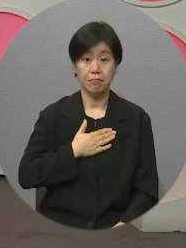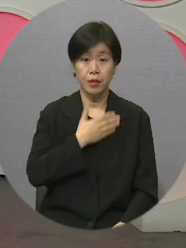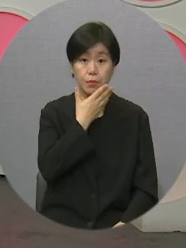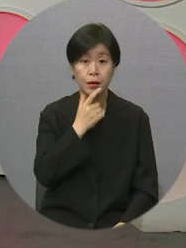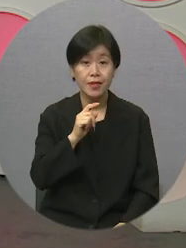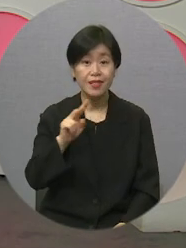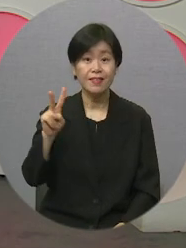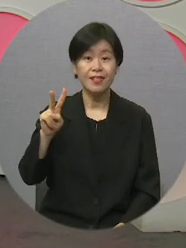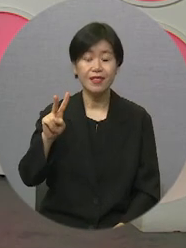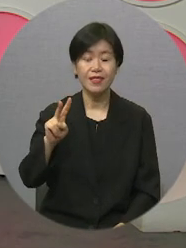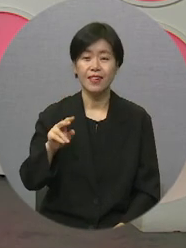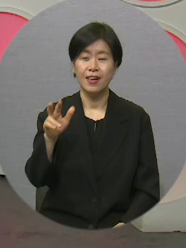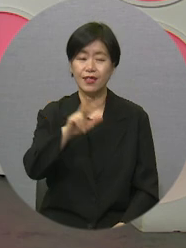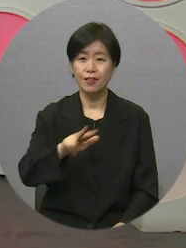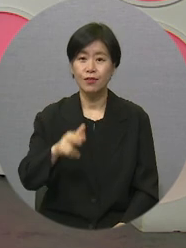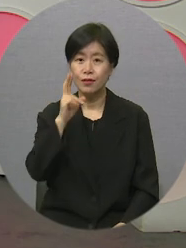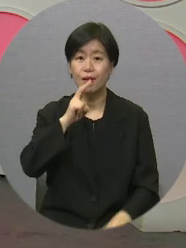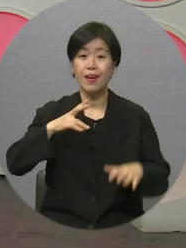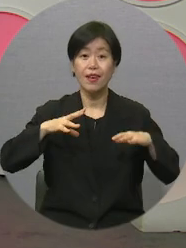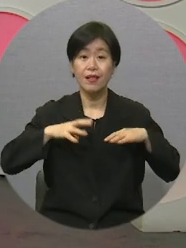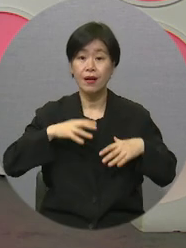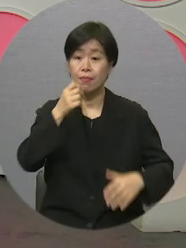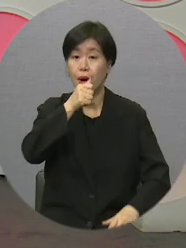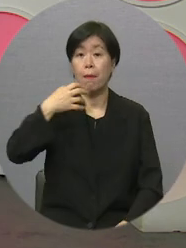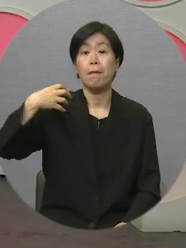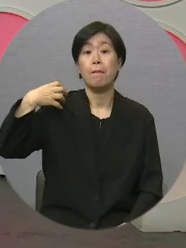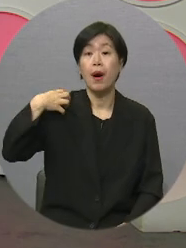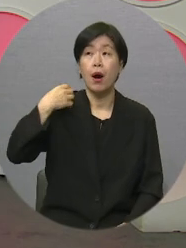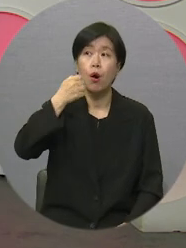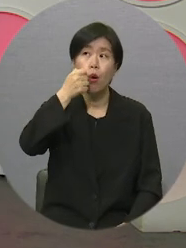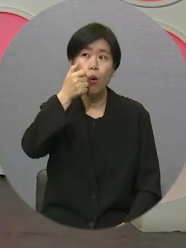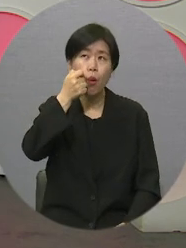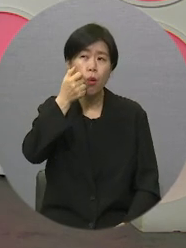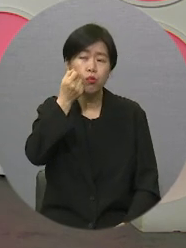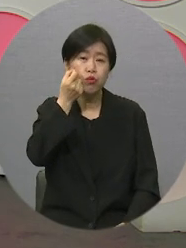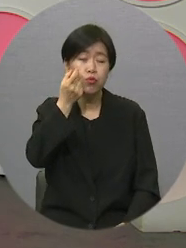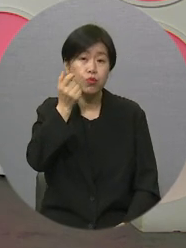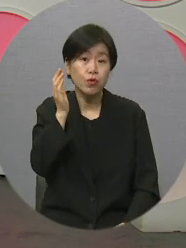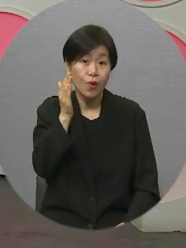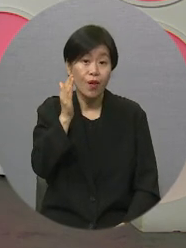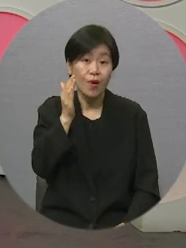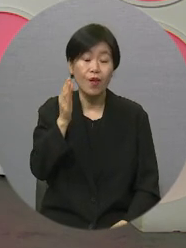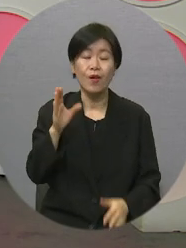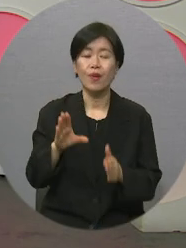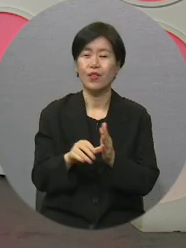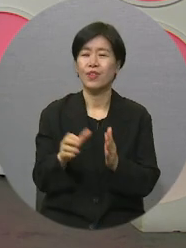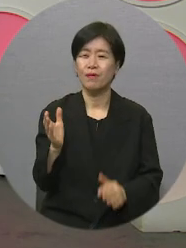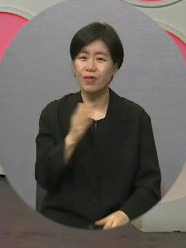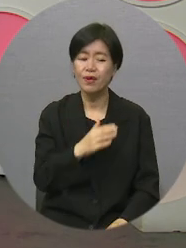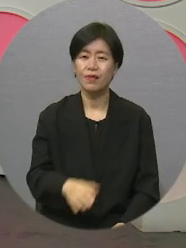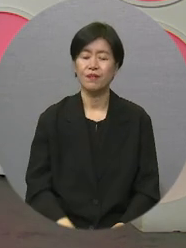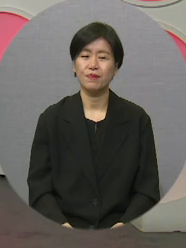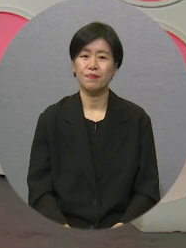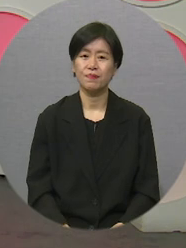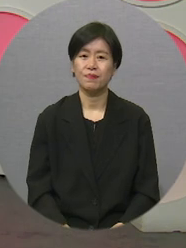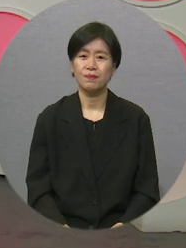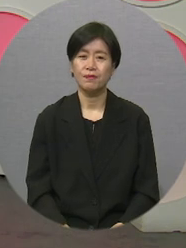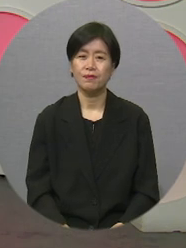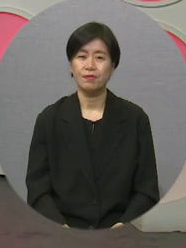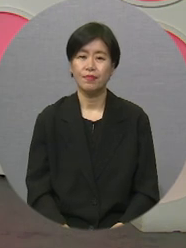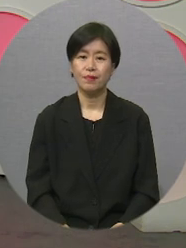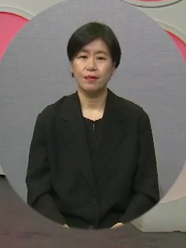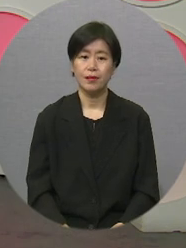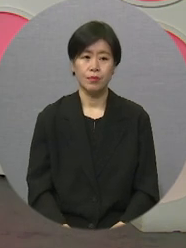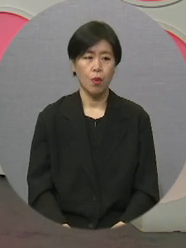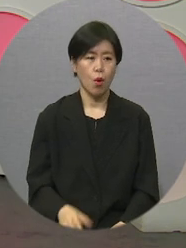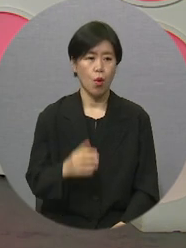이 전국 나눔 노래자랑 MC를 맡으면서 벌써 5개월, 6개월 돼가지만 그때부터 지금까지 어려운